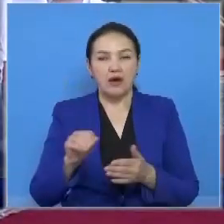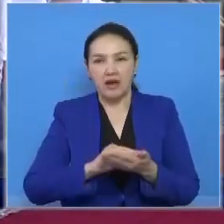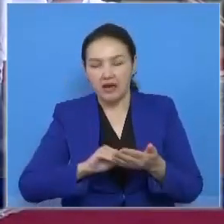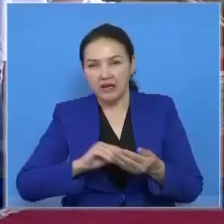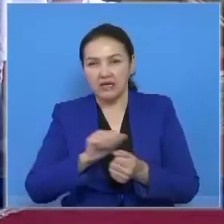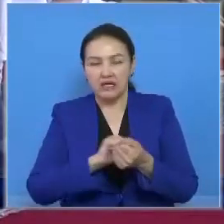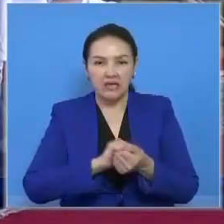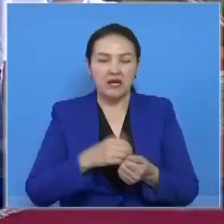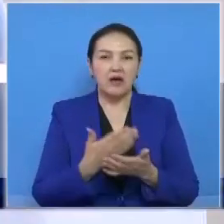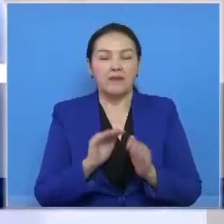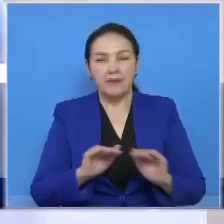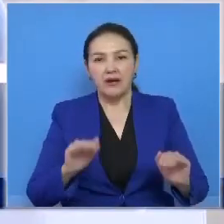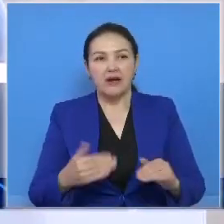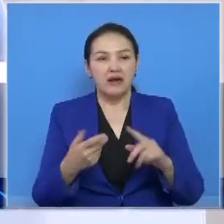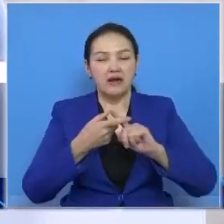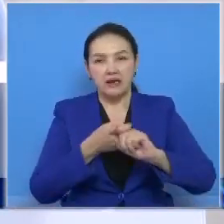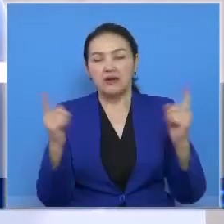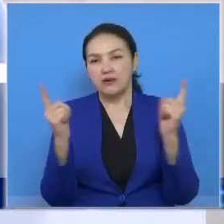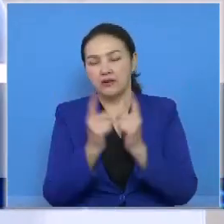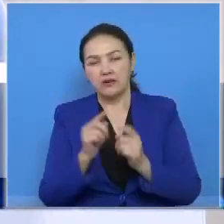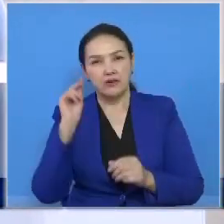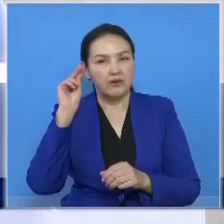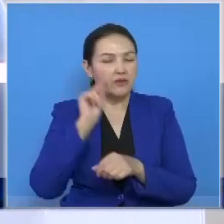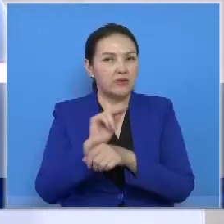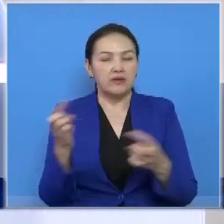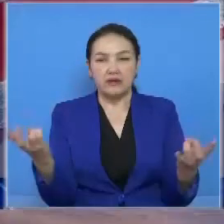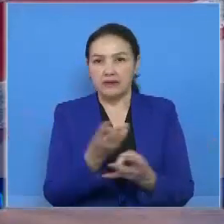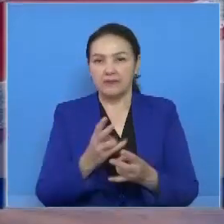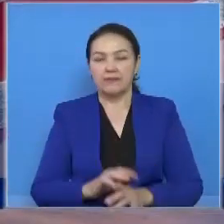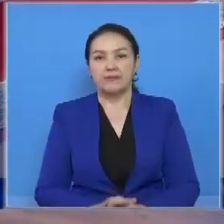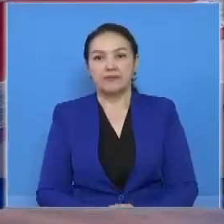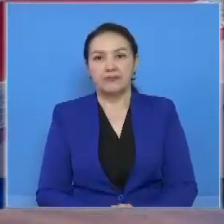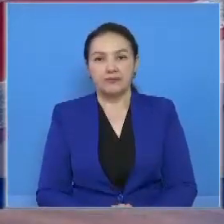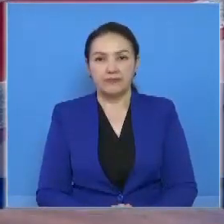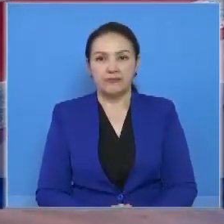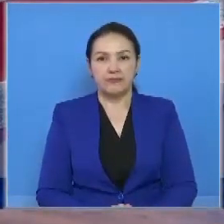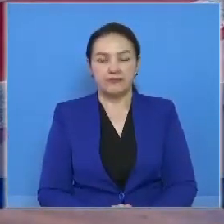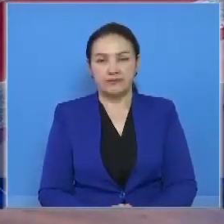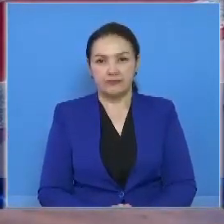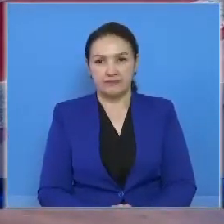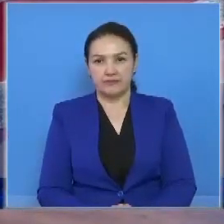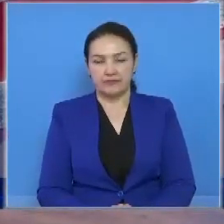қағазбастылықтан арылып, баламен тікелей тілдесуге үйрену қажет. Райгүл Еншібай, Арман Досмағанбетов, Ақтөбе телеарнасы.